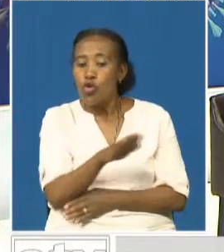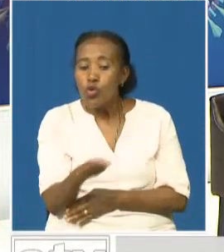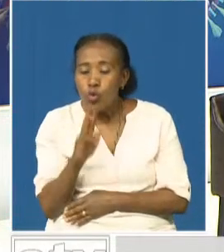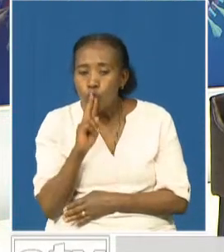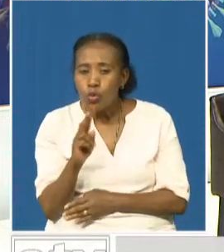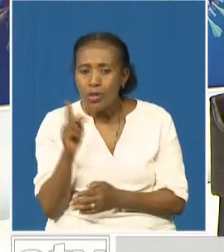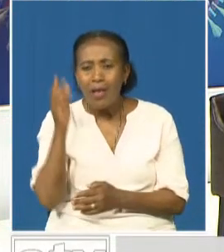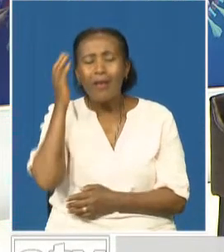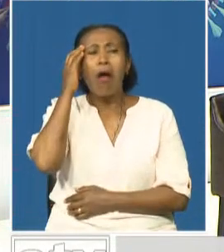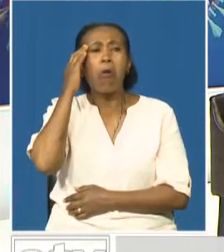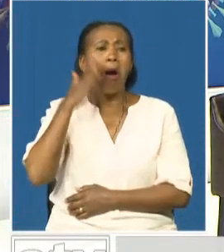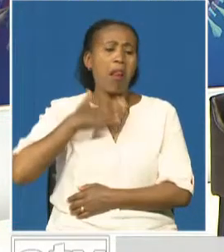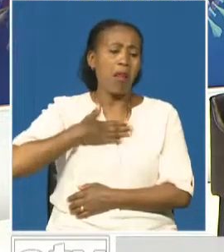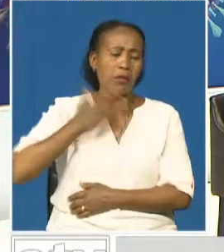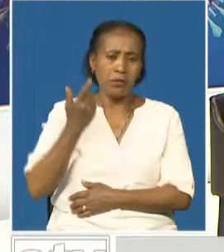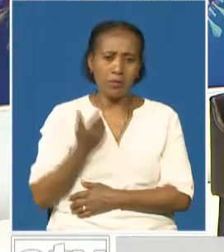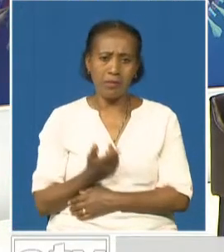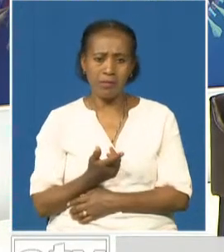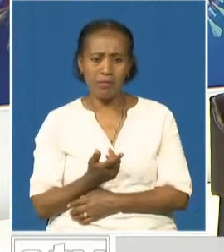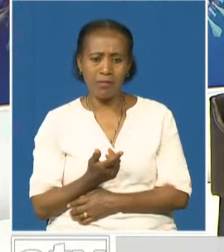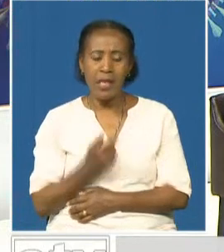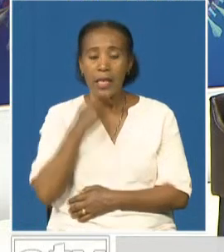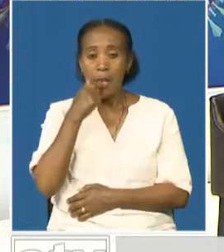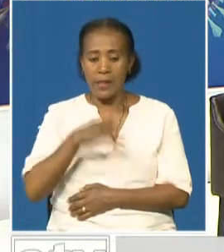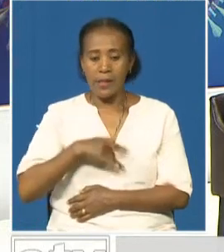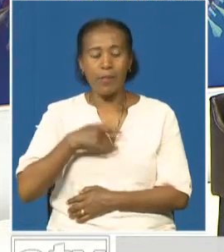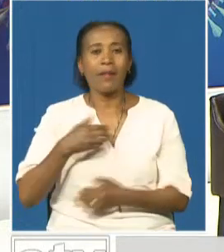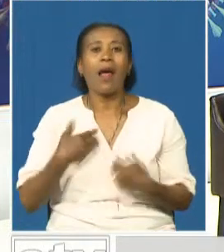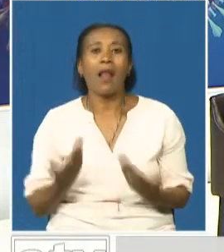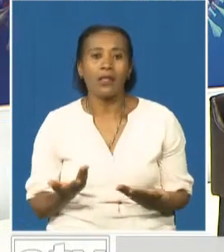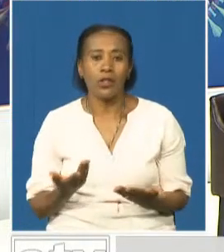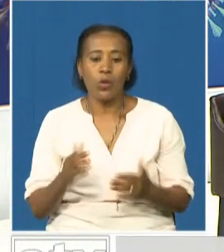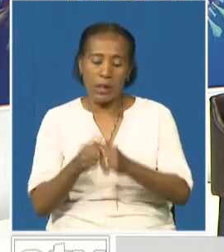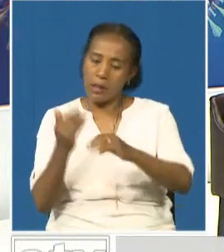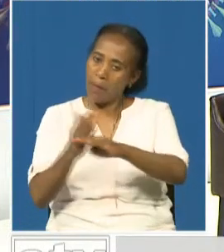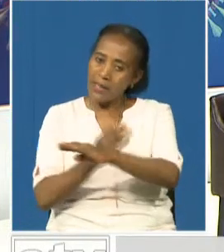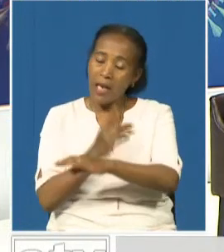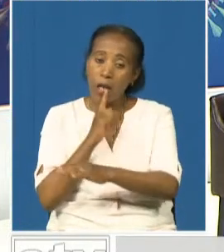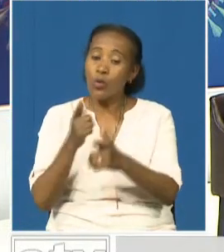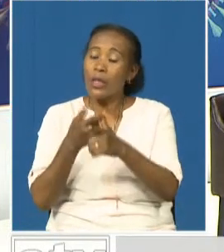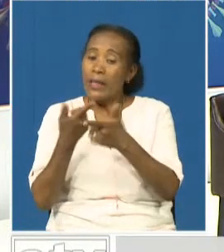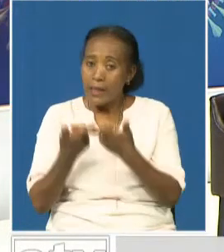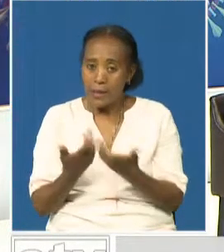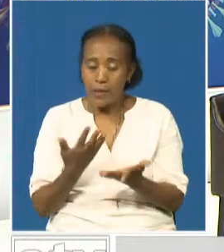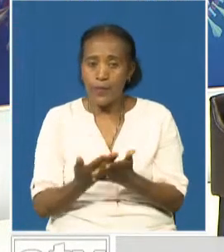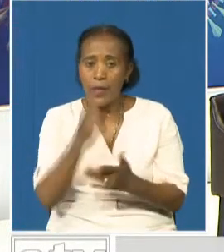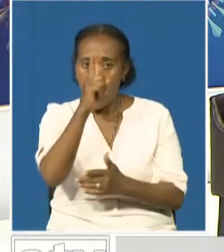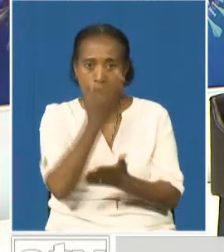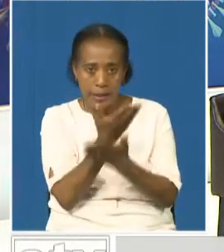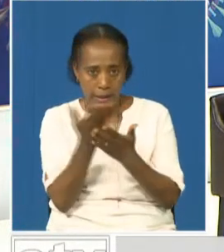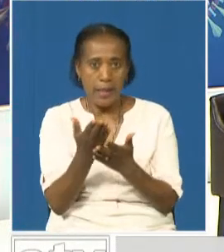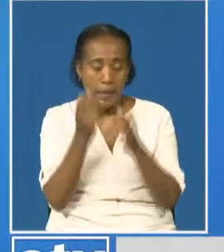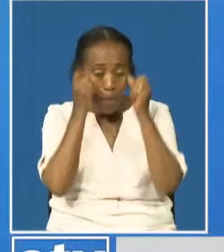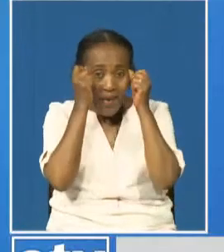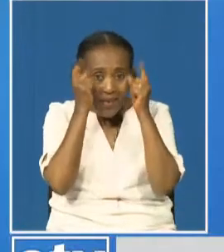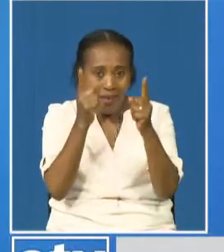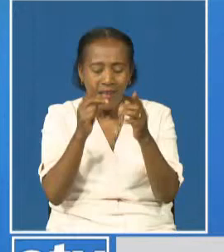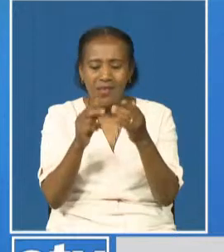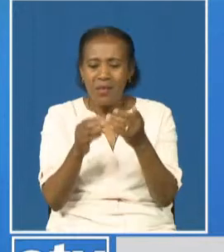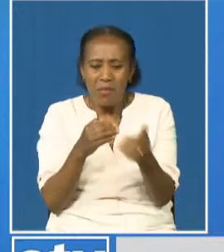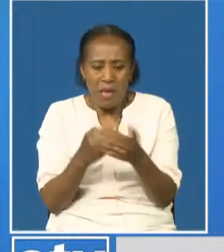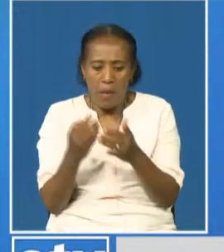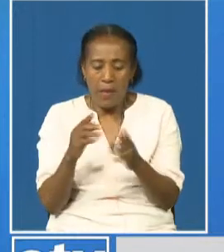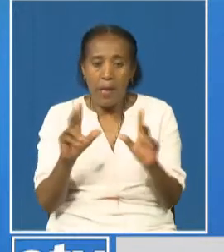ልጆች እናውቃለን የሚል ስሜት አላቸው እንዴት ማስተካከል። እንግዲህ አንድ ነገር መረዳት